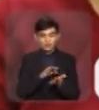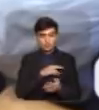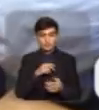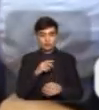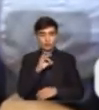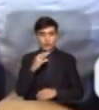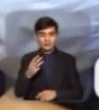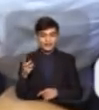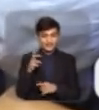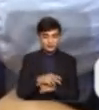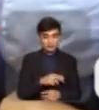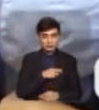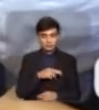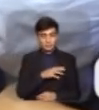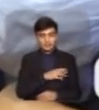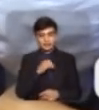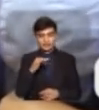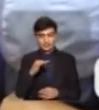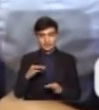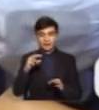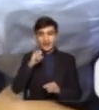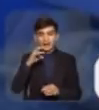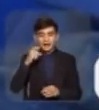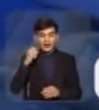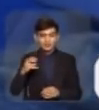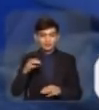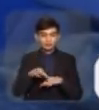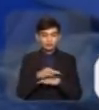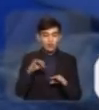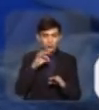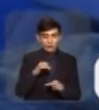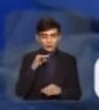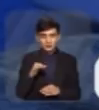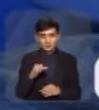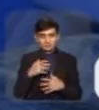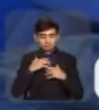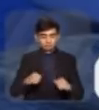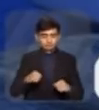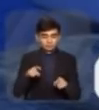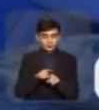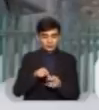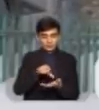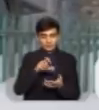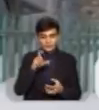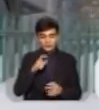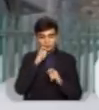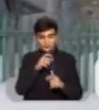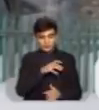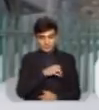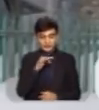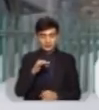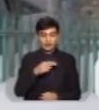скорой. Накануне президент посмертно наградил Дархана Базарбаева за мужество и самоотверженность. У погибшего осталась супруга